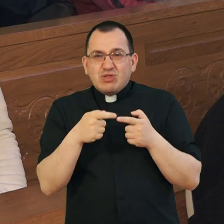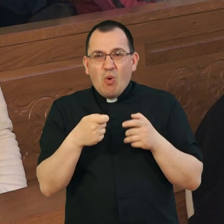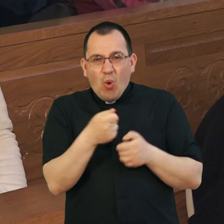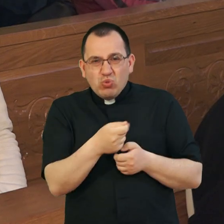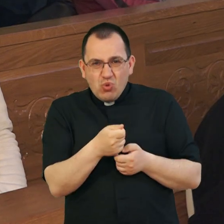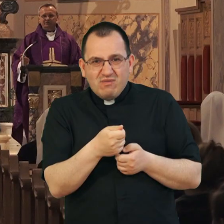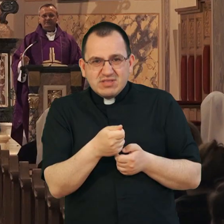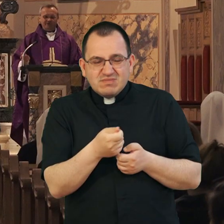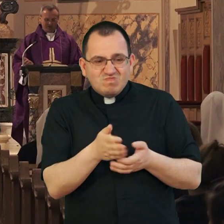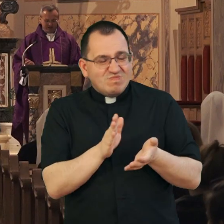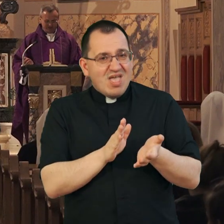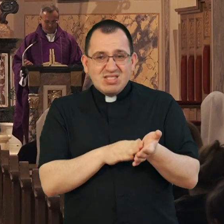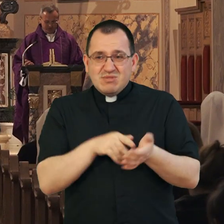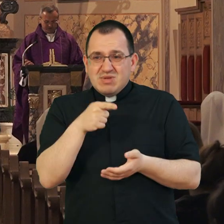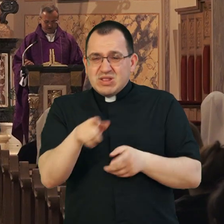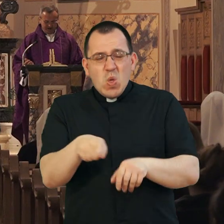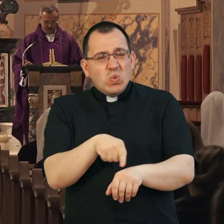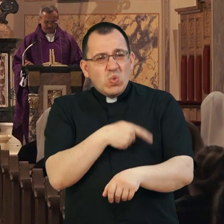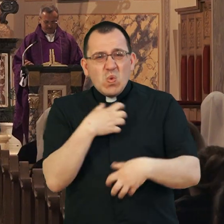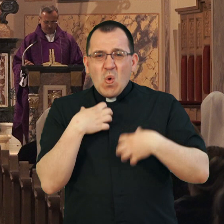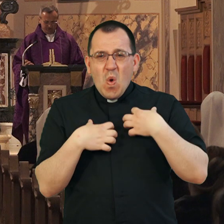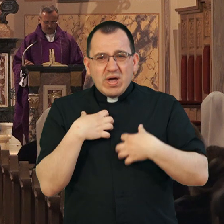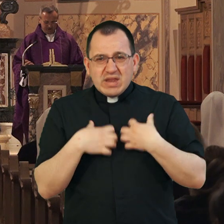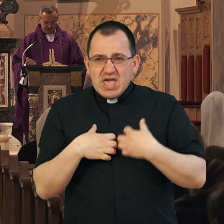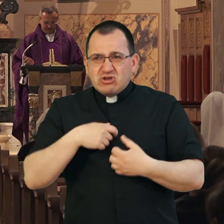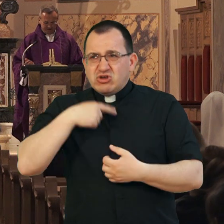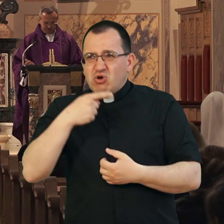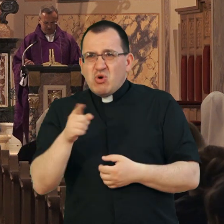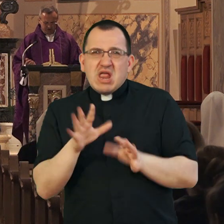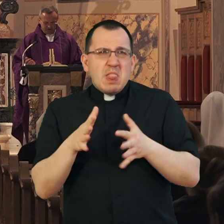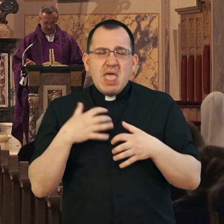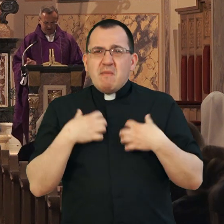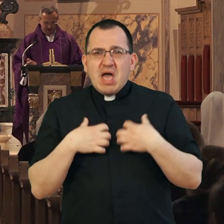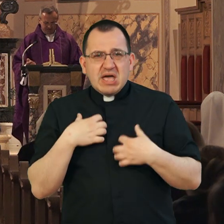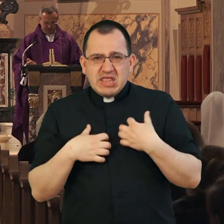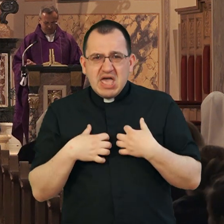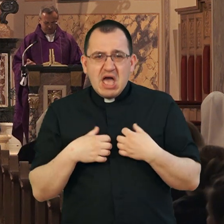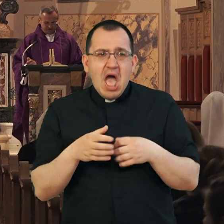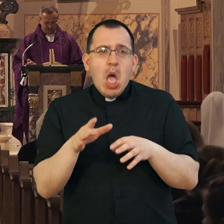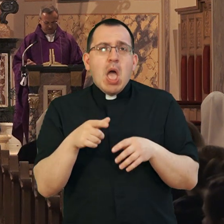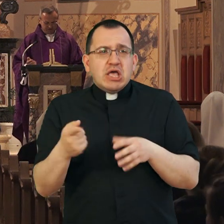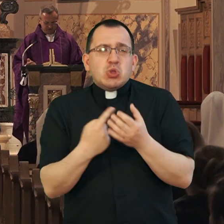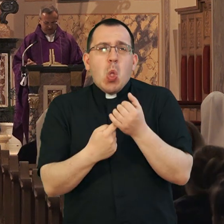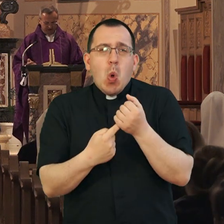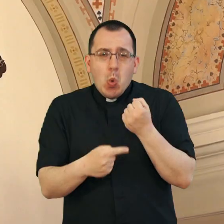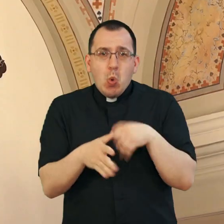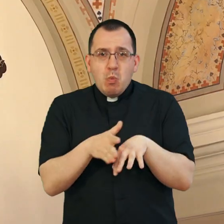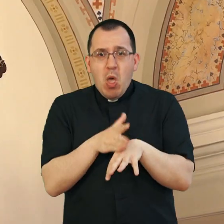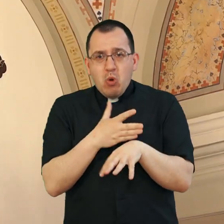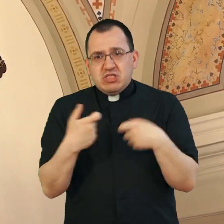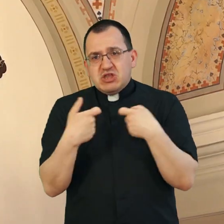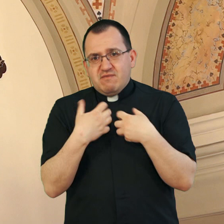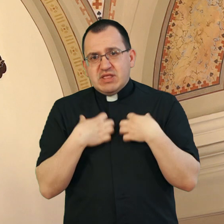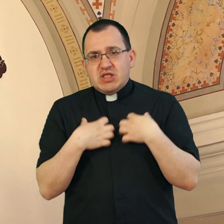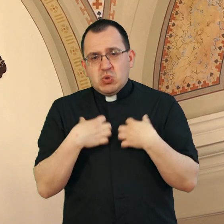do gubitka osjećaja za grijeh, negiranje i umanjivanje grijeha. Svi smo pozvani, napose ovom velikom